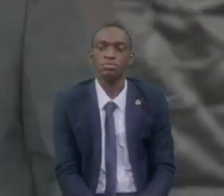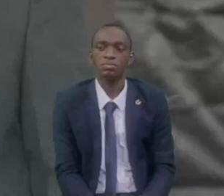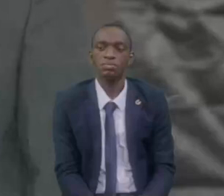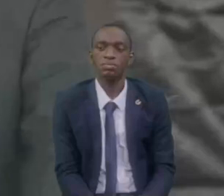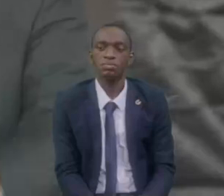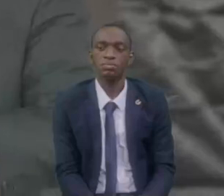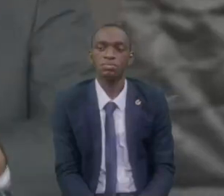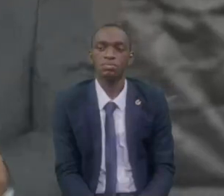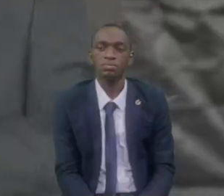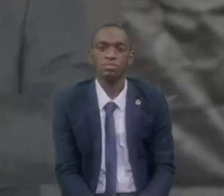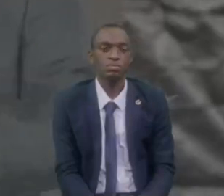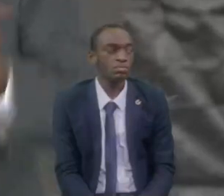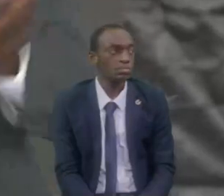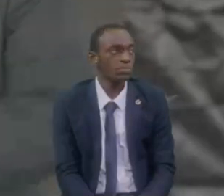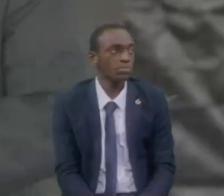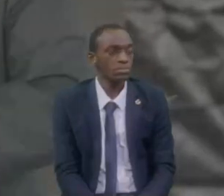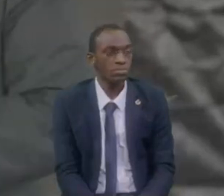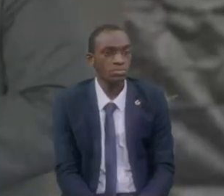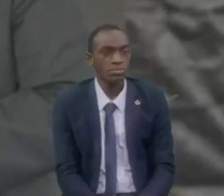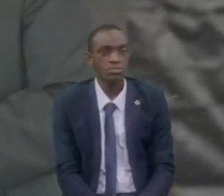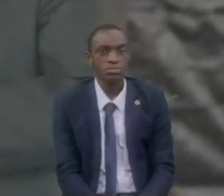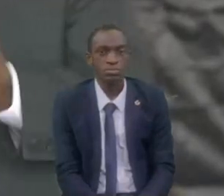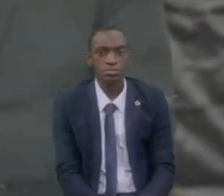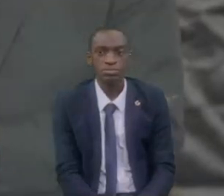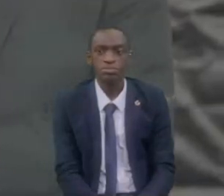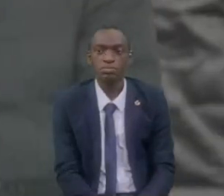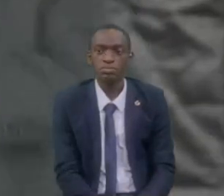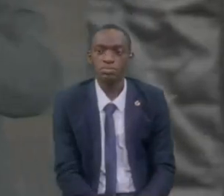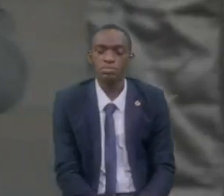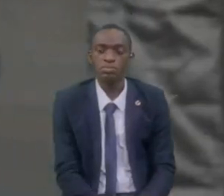par leurs iniquités, s'étaient rendus malheureux.